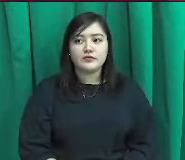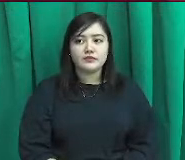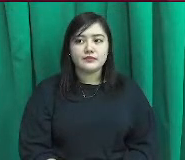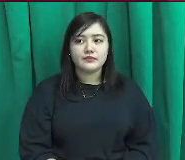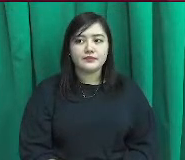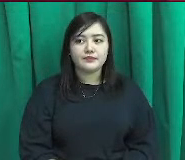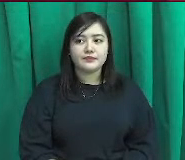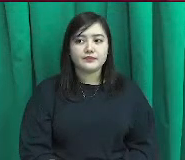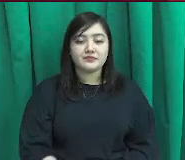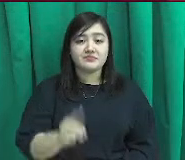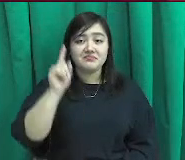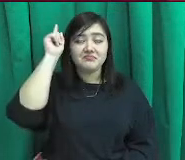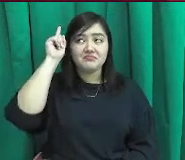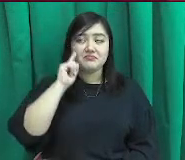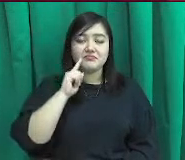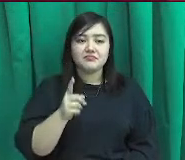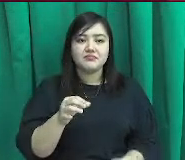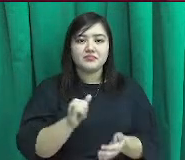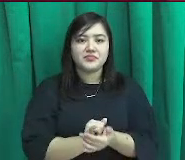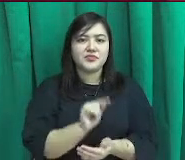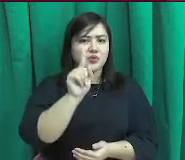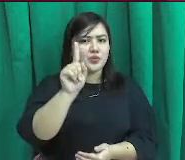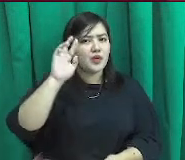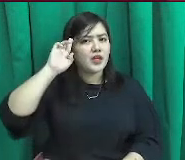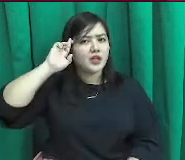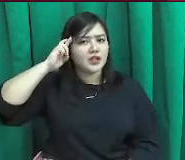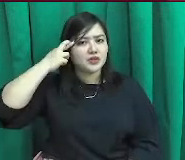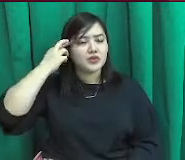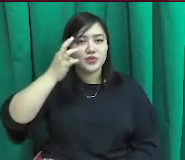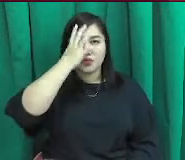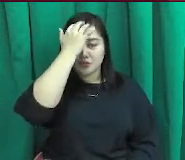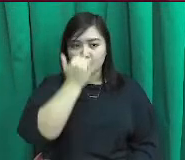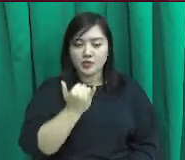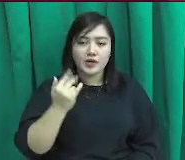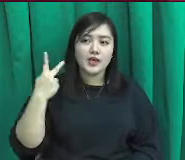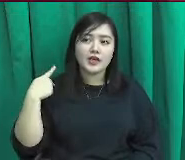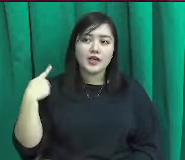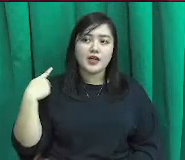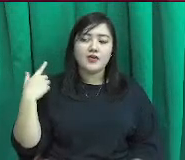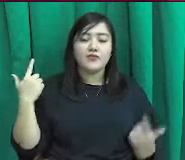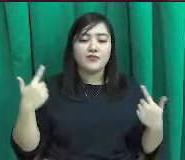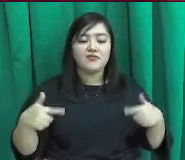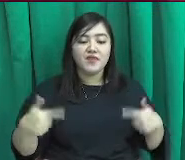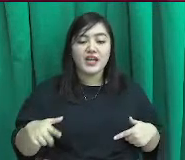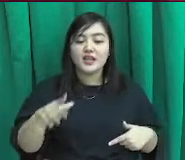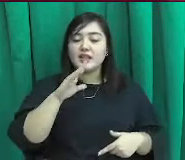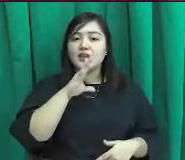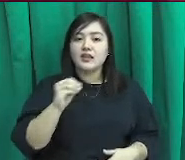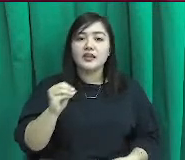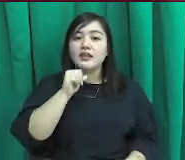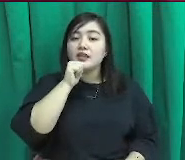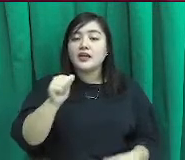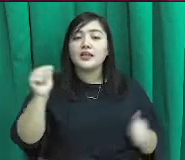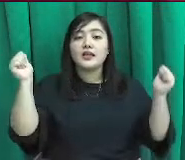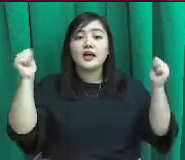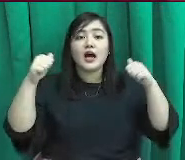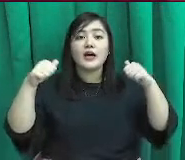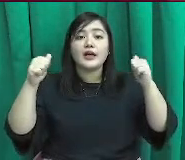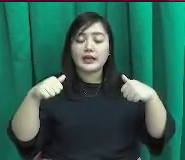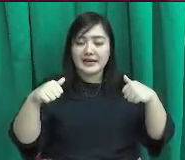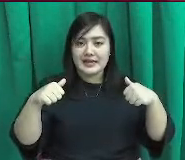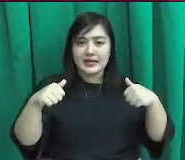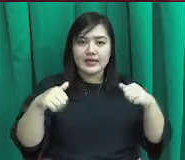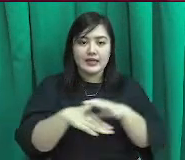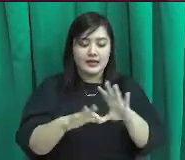hindi pagkakaunawaan sa loob ng tahanan ay yung pagmamadali nyo. Yes, sir. Yung facing ng spiritual growth